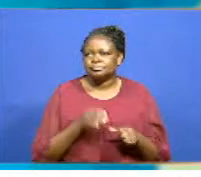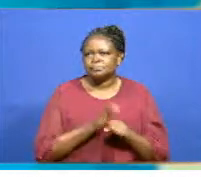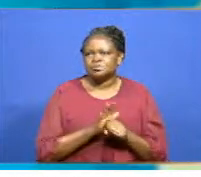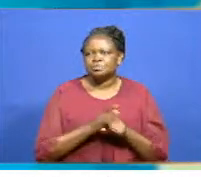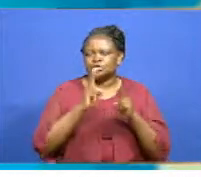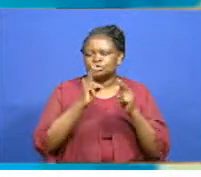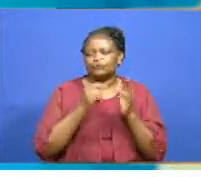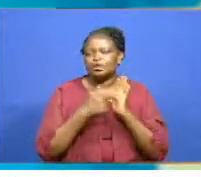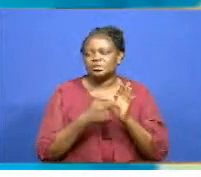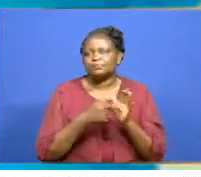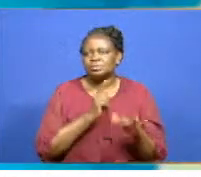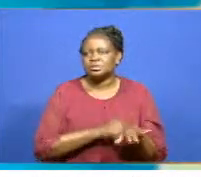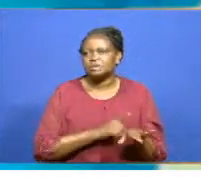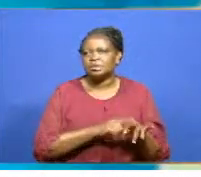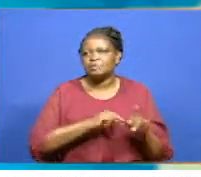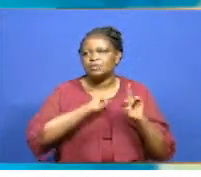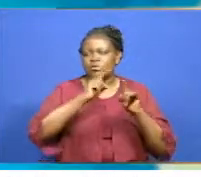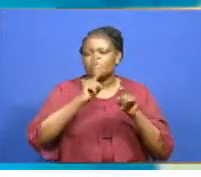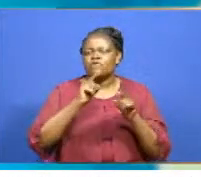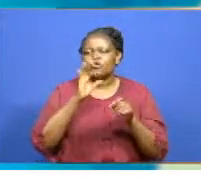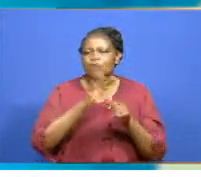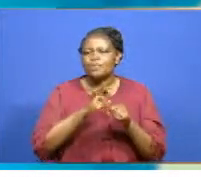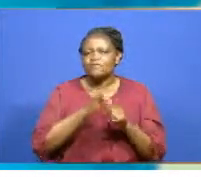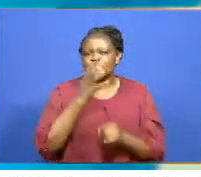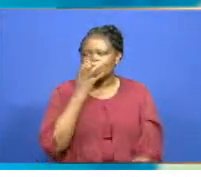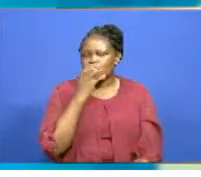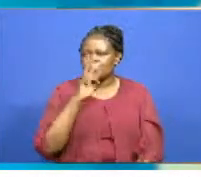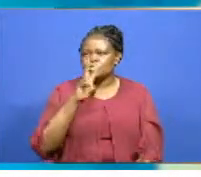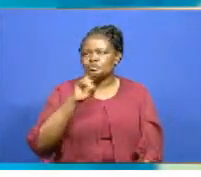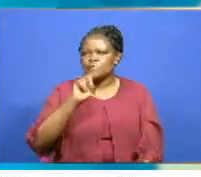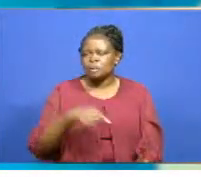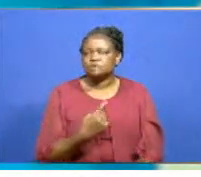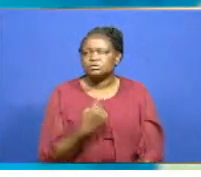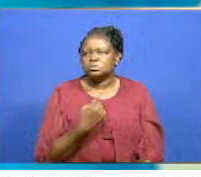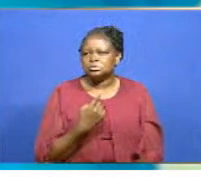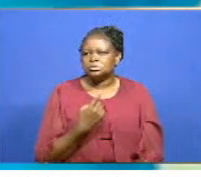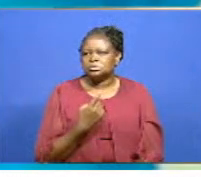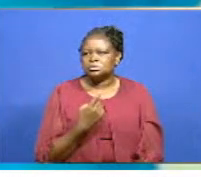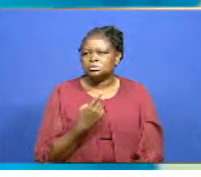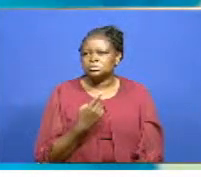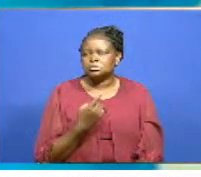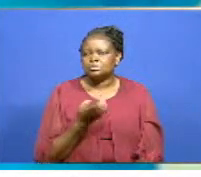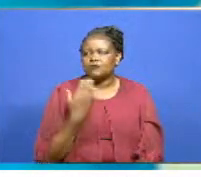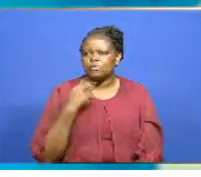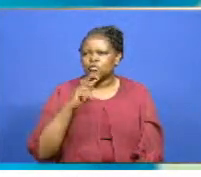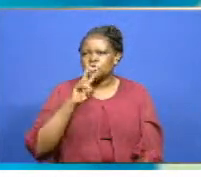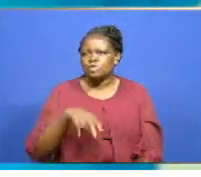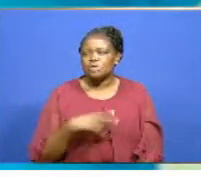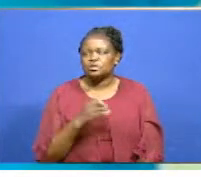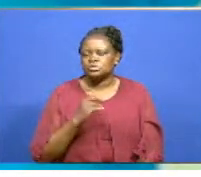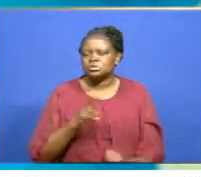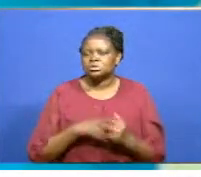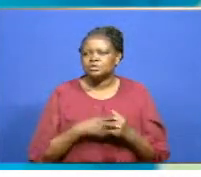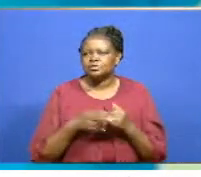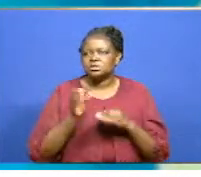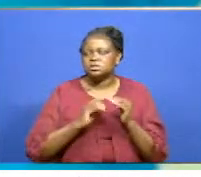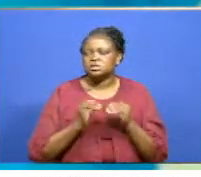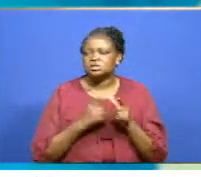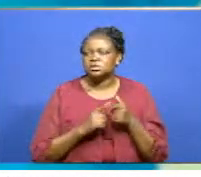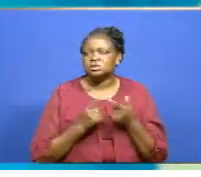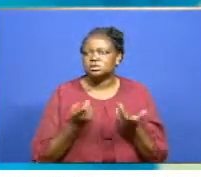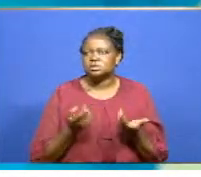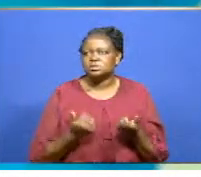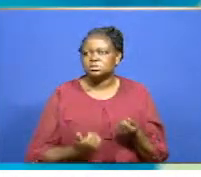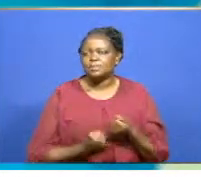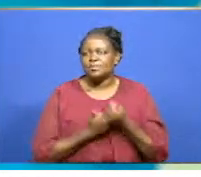Umeona kwamba wakati walienda kwa nomination ya ODM in 2000 in the run up to 2007 elections, aliweza